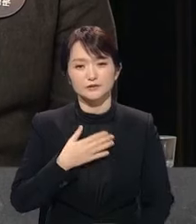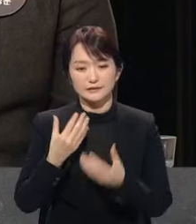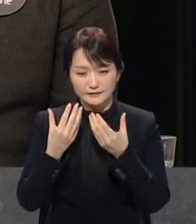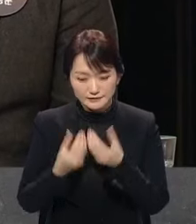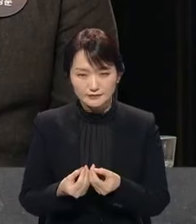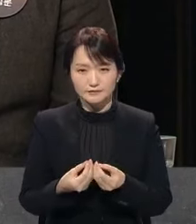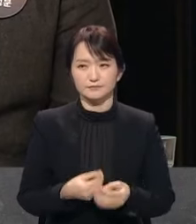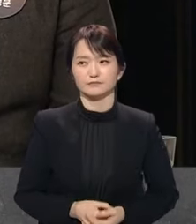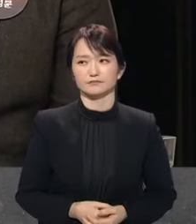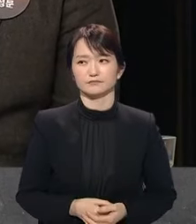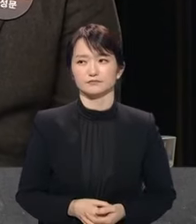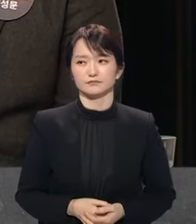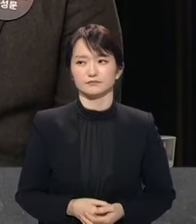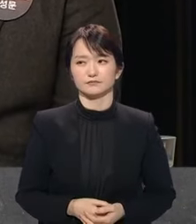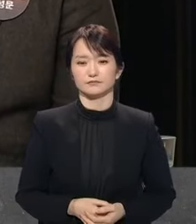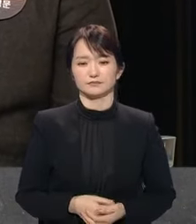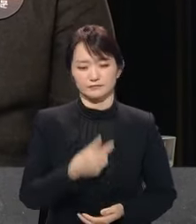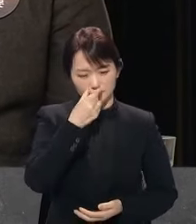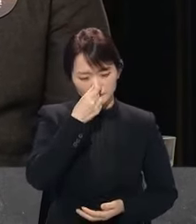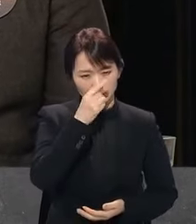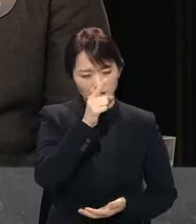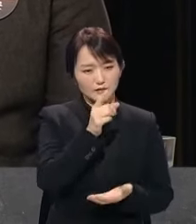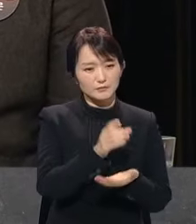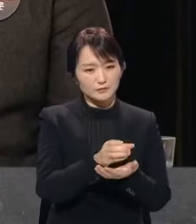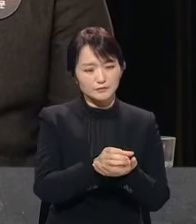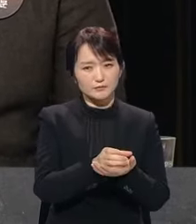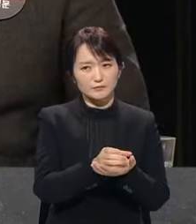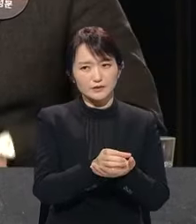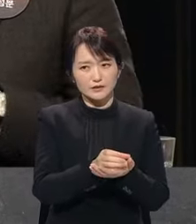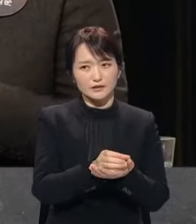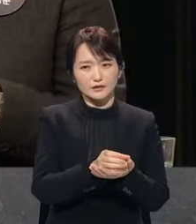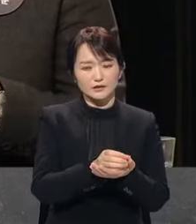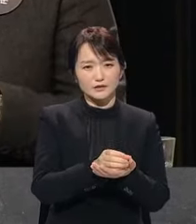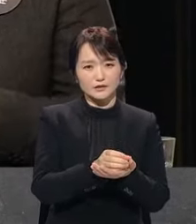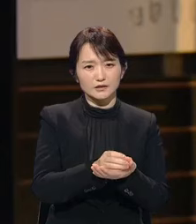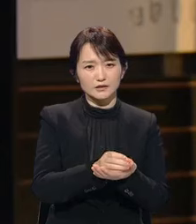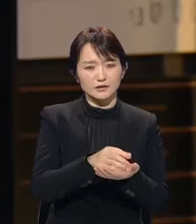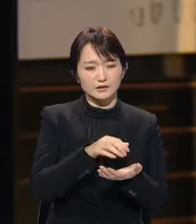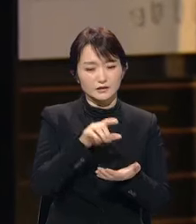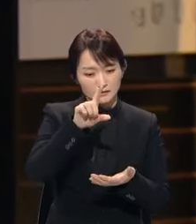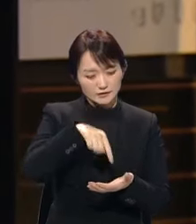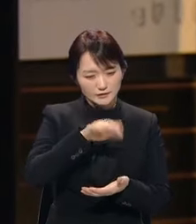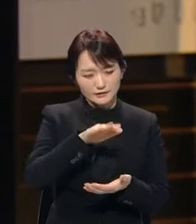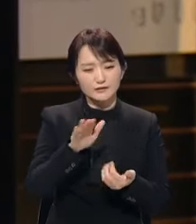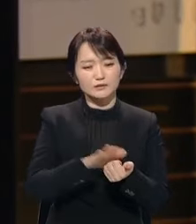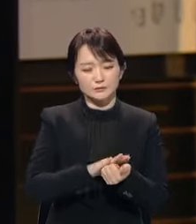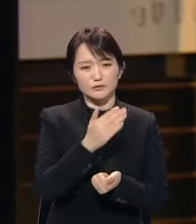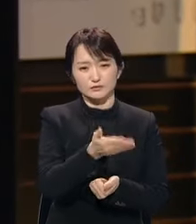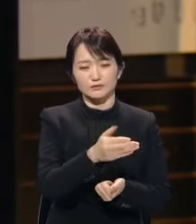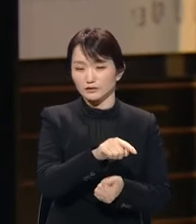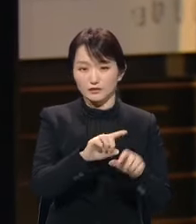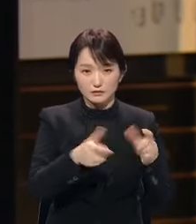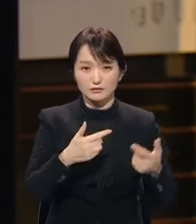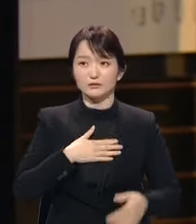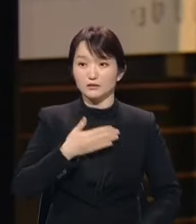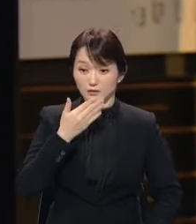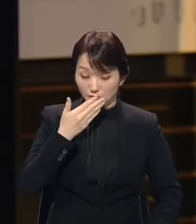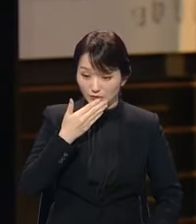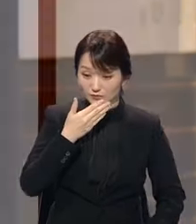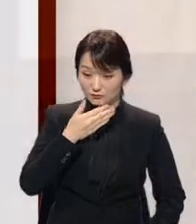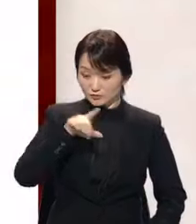그거를 그냥 흔쾌히 아 한 병 내가 계산 덜했지만 그냥 서비스 해줄게 이러면 괜찮아요. 근데 그게 아니잖아요. 그리고 내가 먹은 거 내가 내야 되는